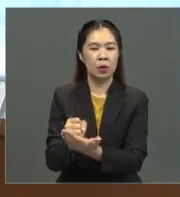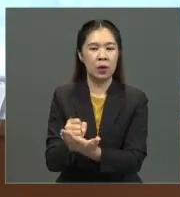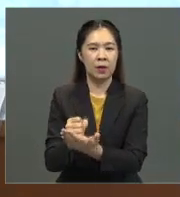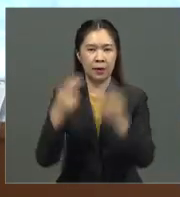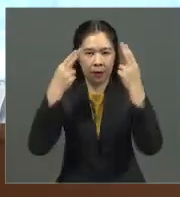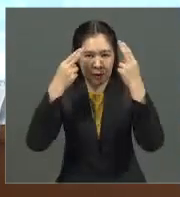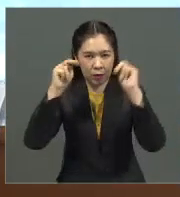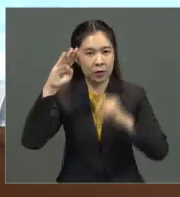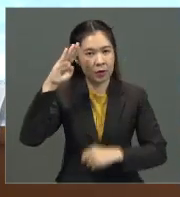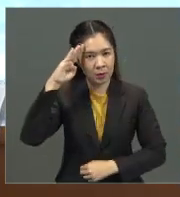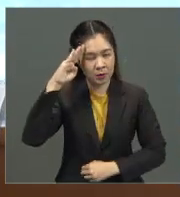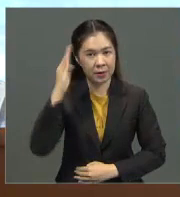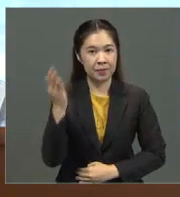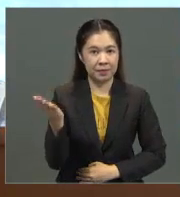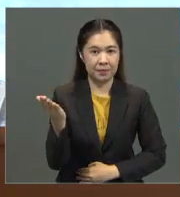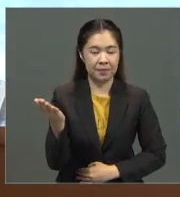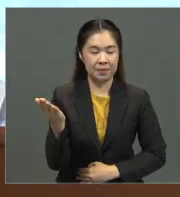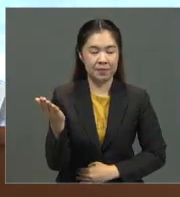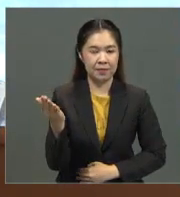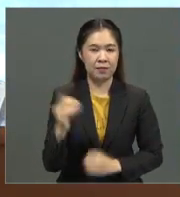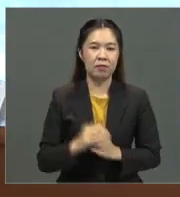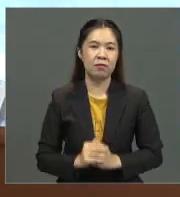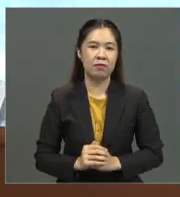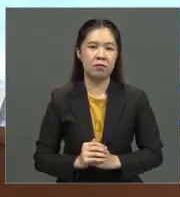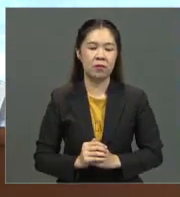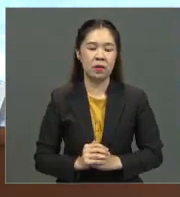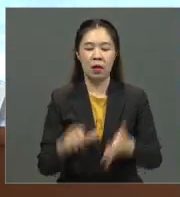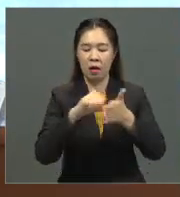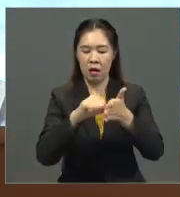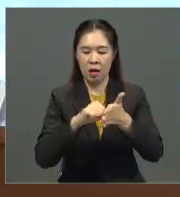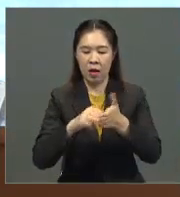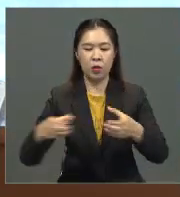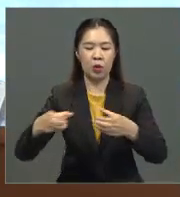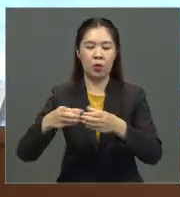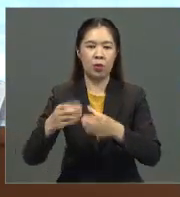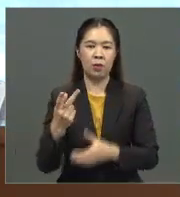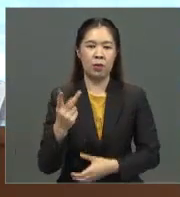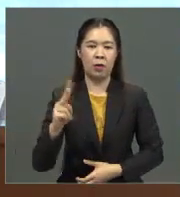านนายกรัฐมนตรีสามารถปรับคณะรัฐมนตรี